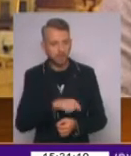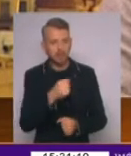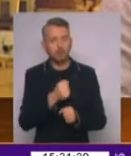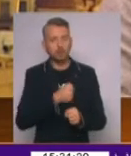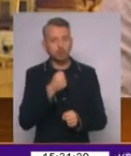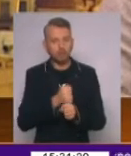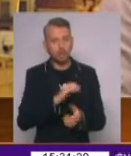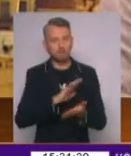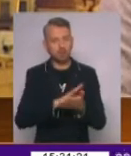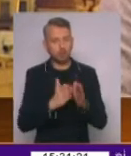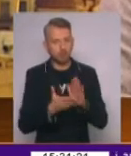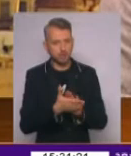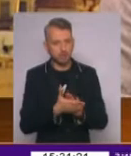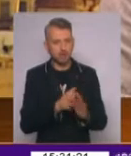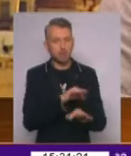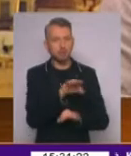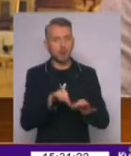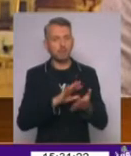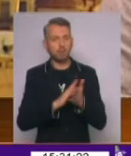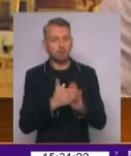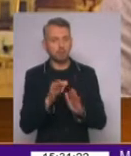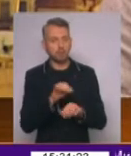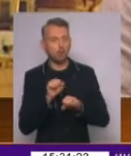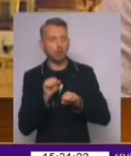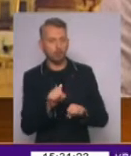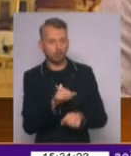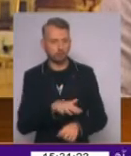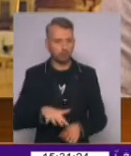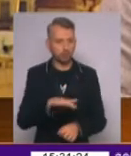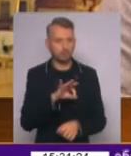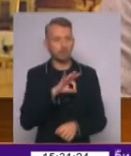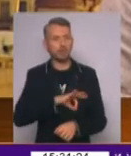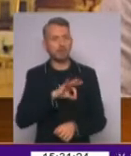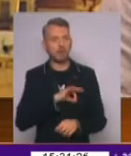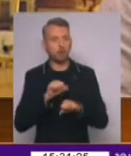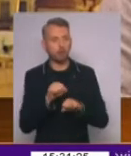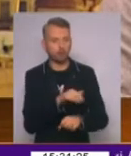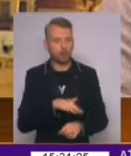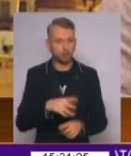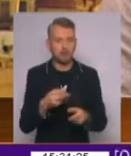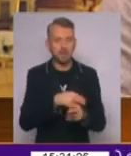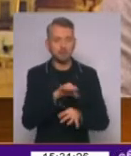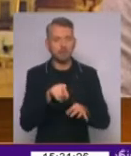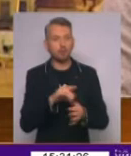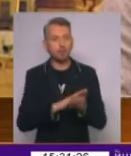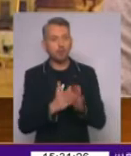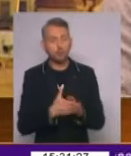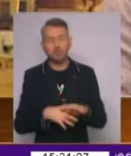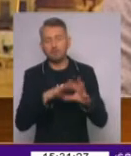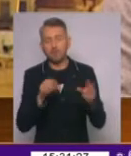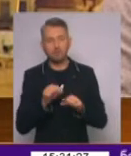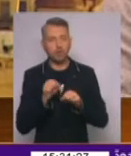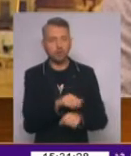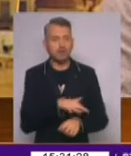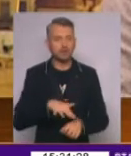розробила положення, проєкт положення про охоронну зону, про використання охоронної зони. Без проєкту цього положення, в принципі, охоронна